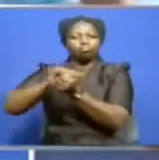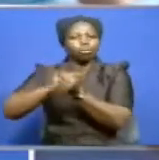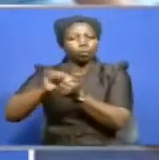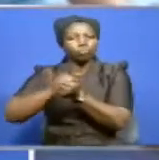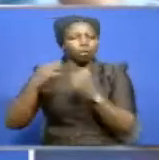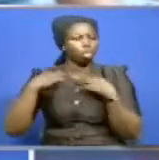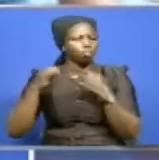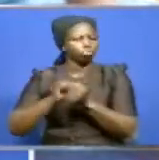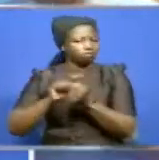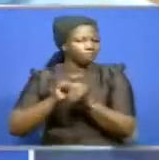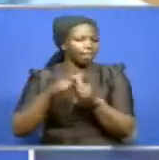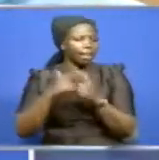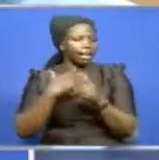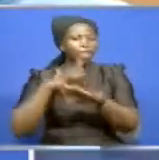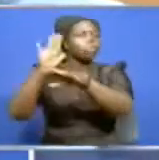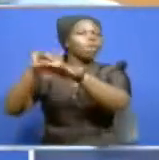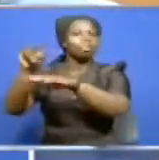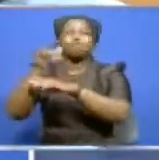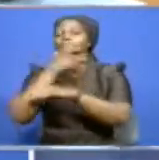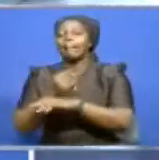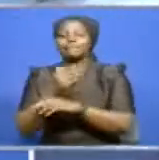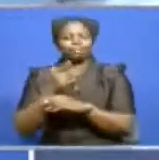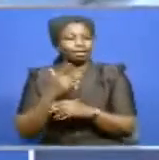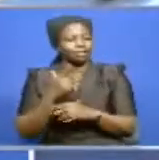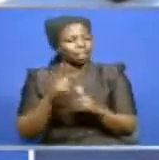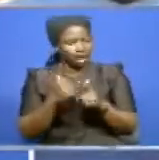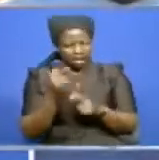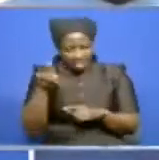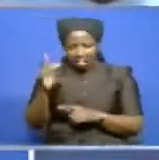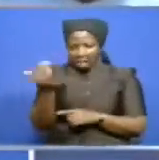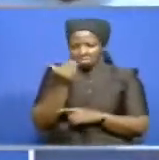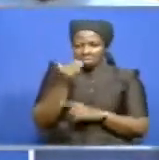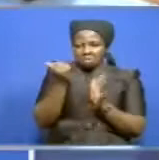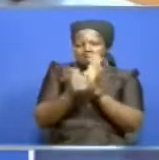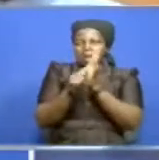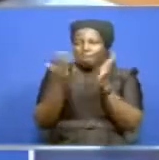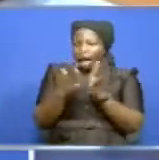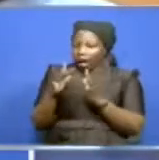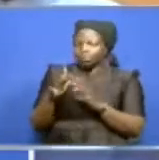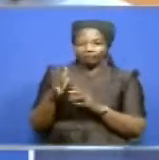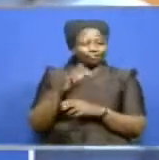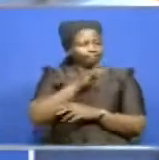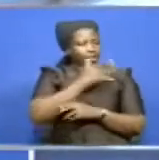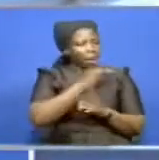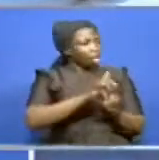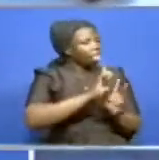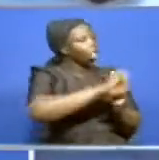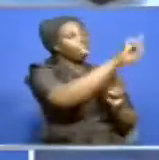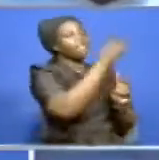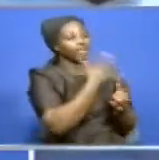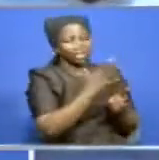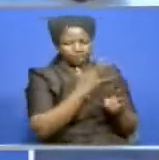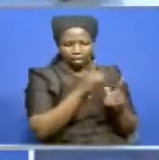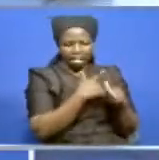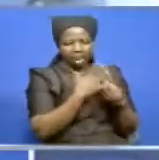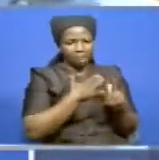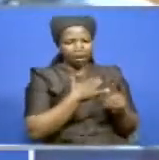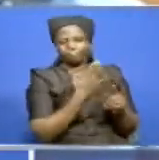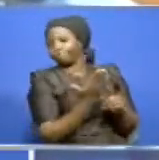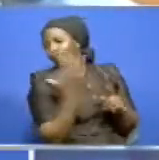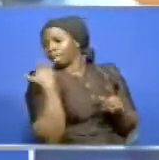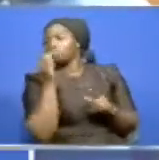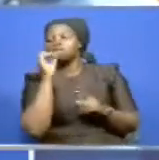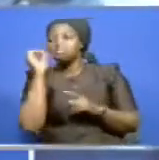mbaya, nikamueleza. Lakini huyo kijana alikuwa ashakimbia, ikabidi nirudi nyumbani nimweleza babangu. Nilipofika nyumbani nikampata